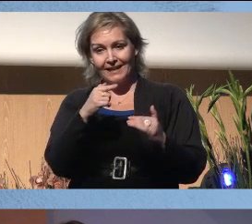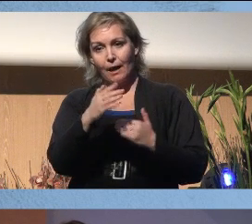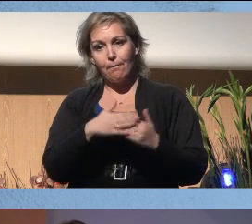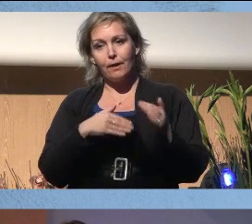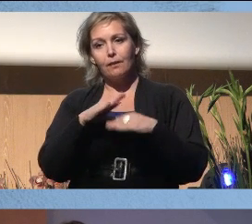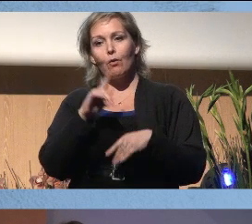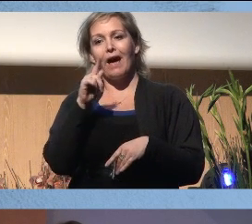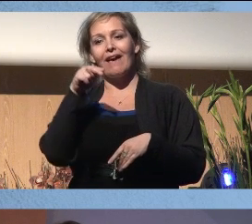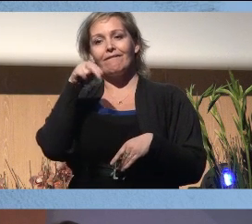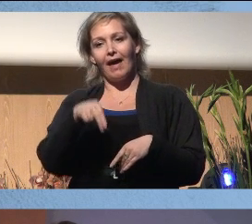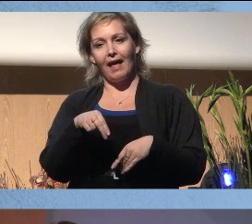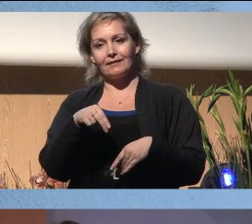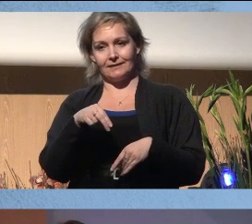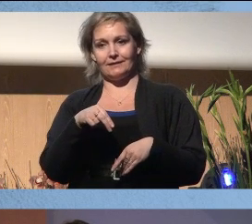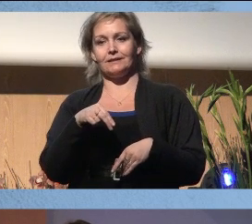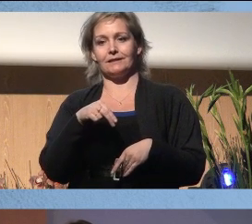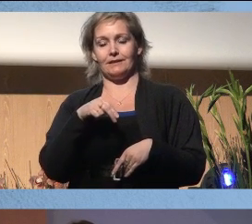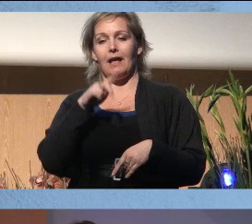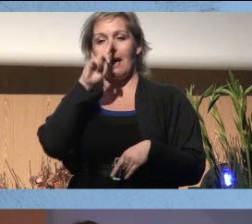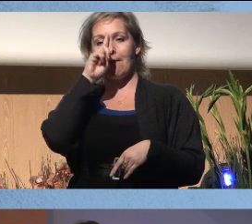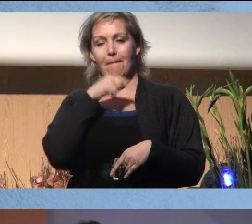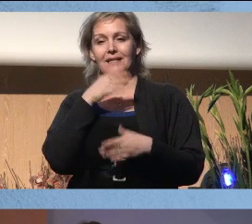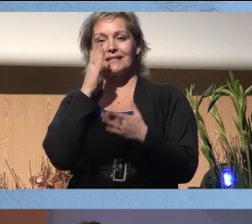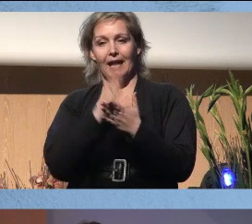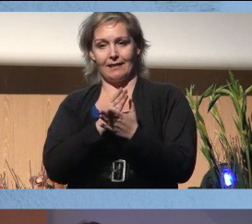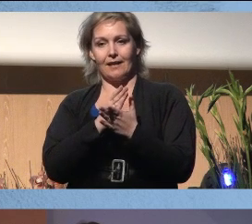på FNs menneskerettighetserklæring.